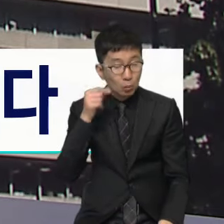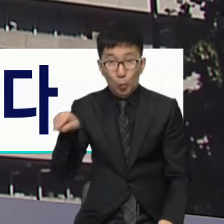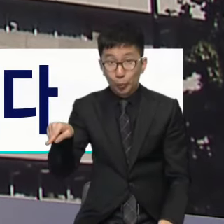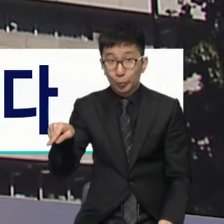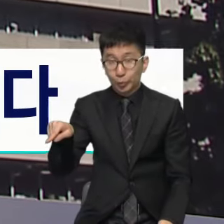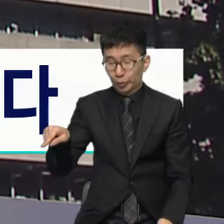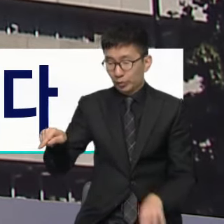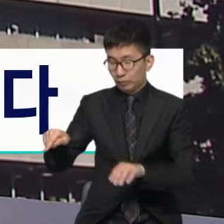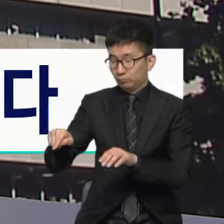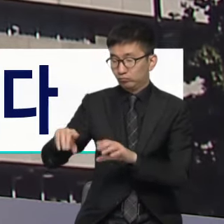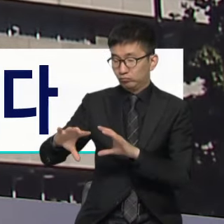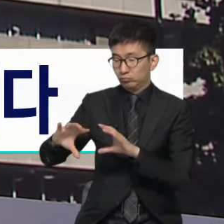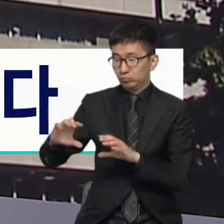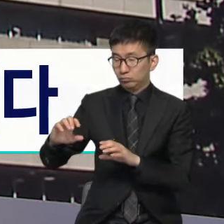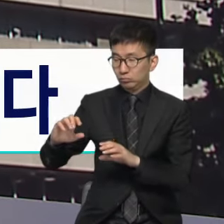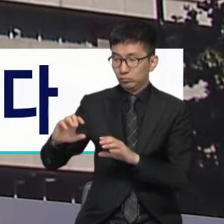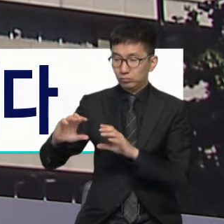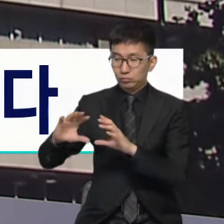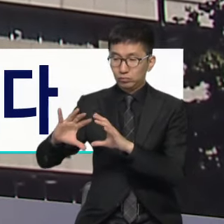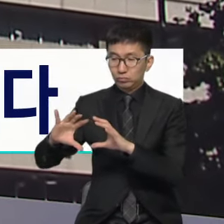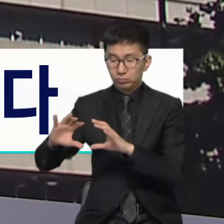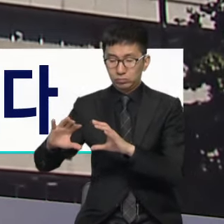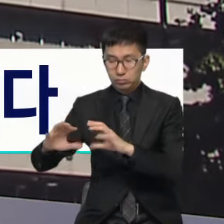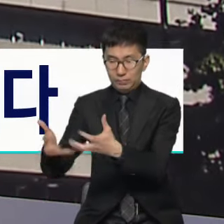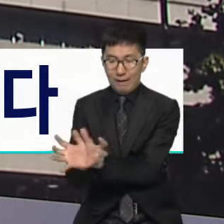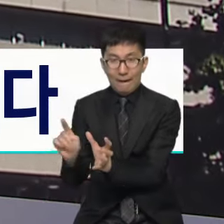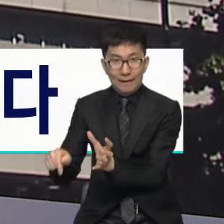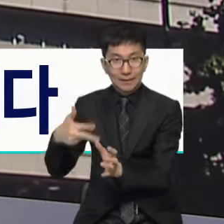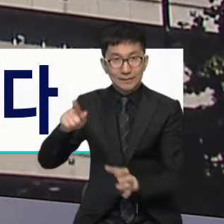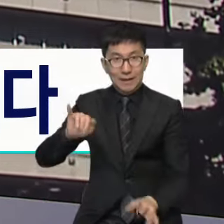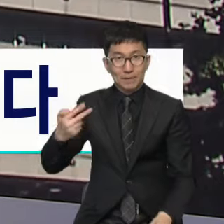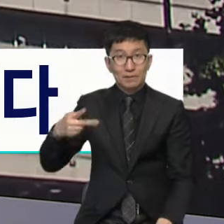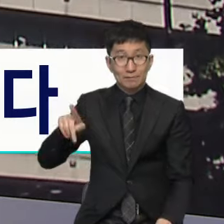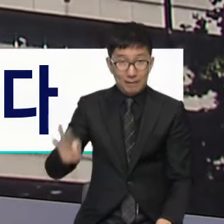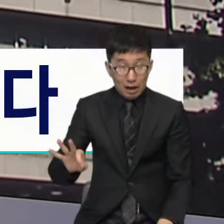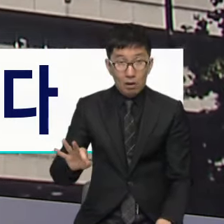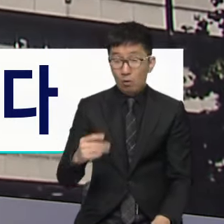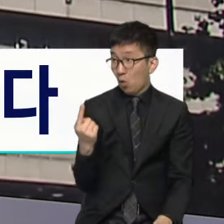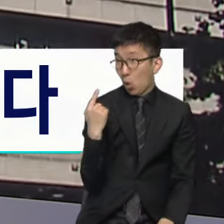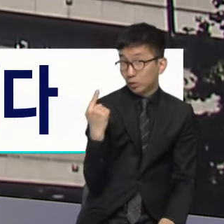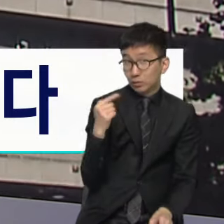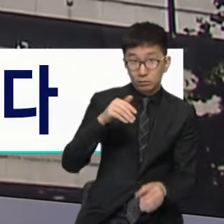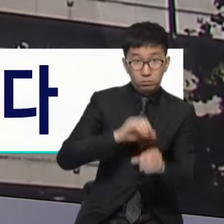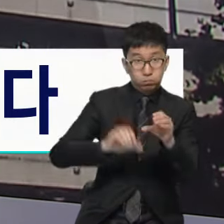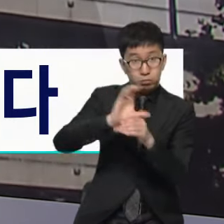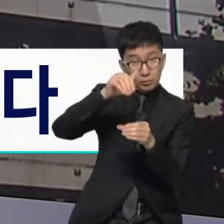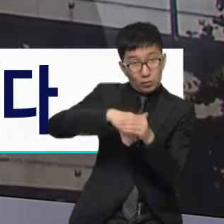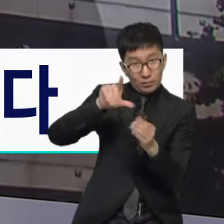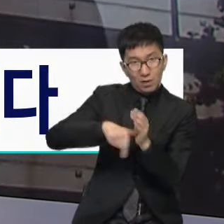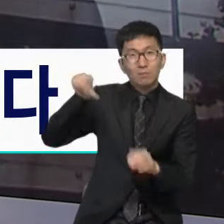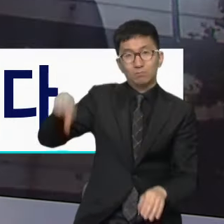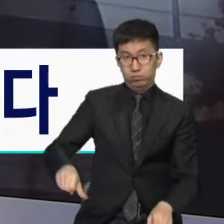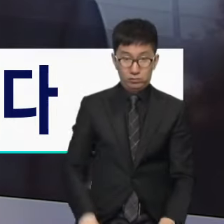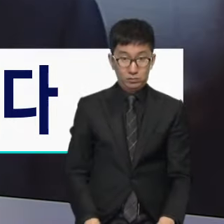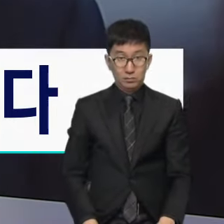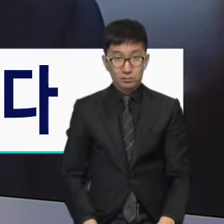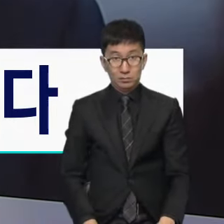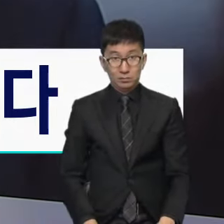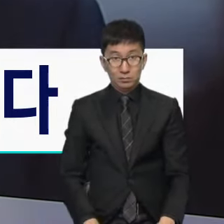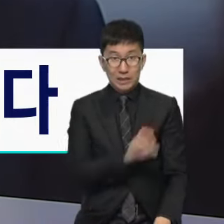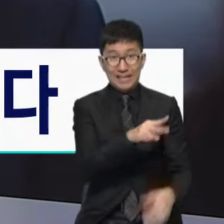일본 집권자민당이 어제 치러진 중의원 보궐선거에서 참패했습니다. 세곳 모두 야당의 의석을 내준